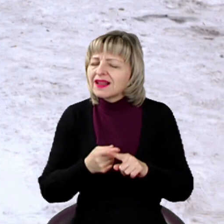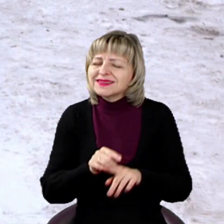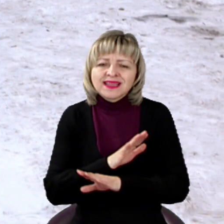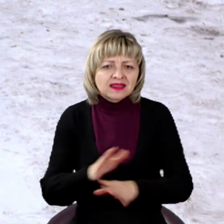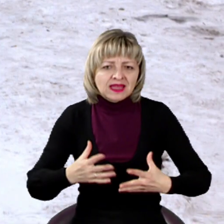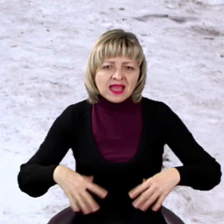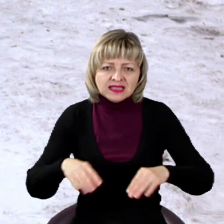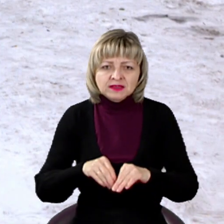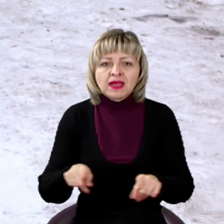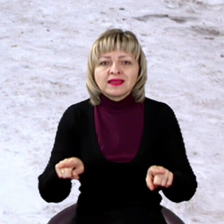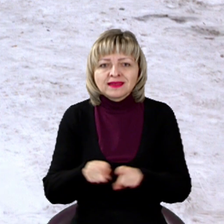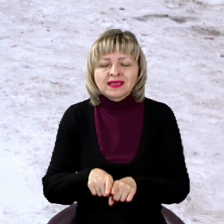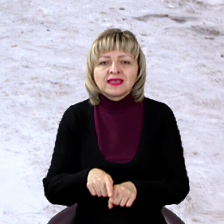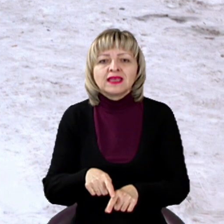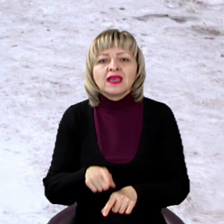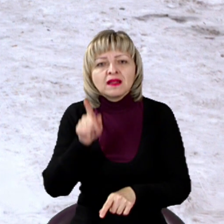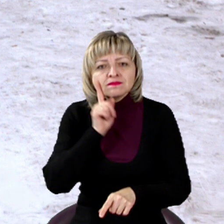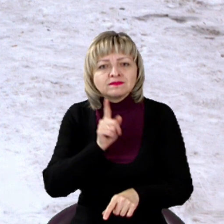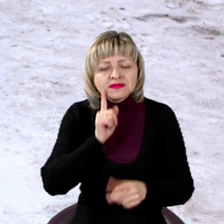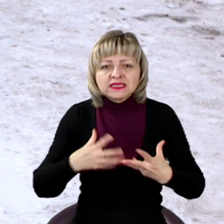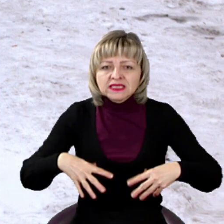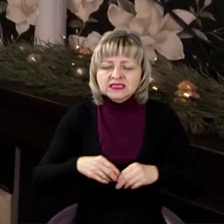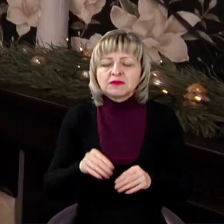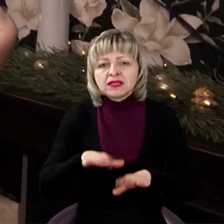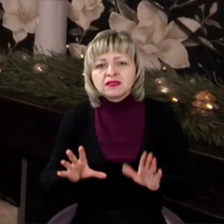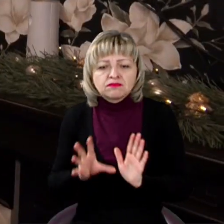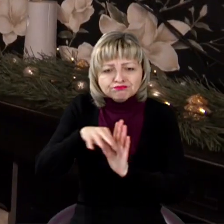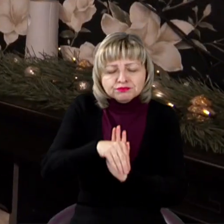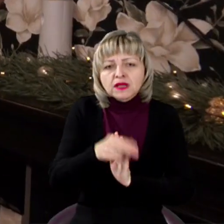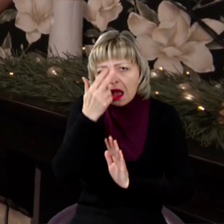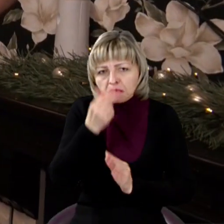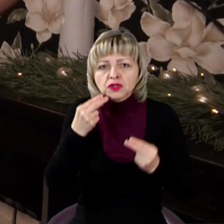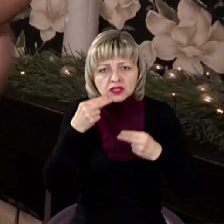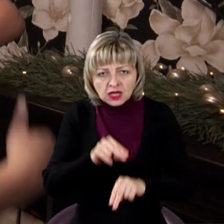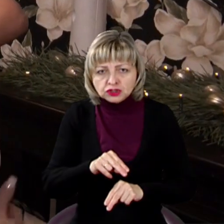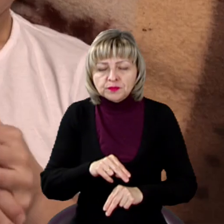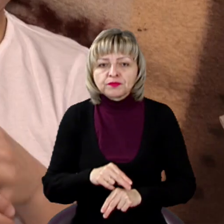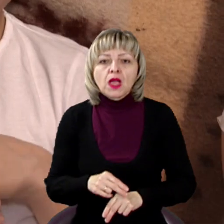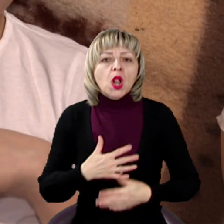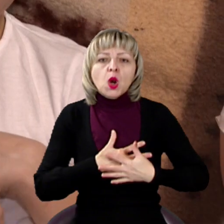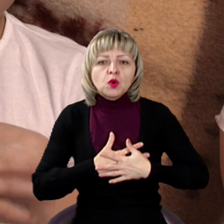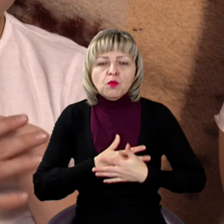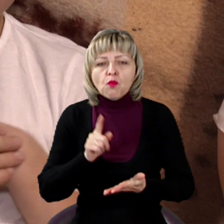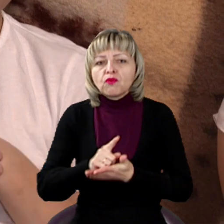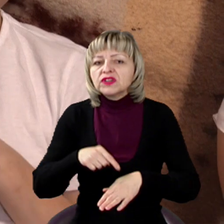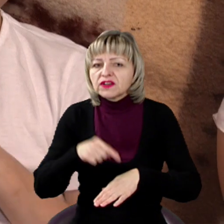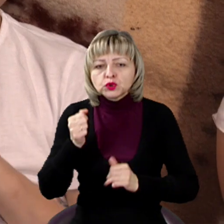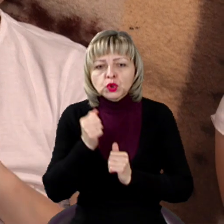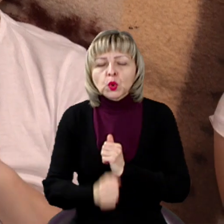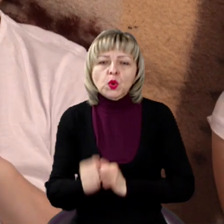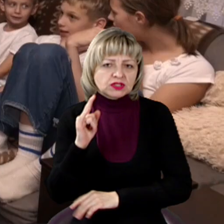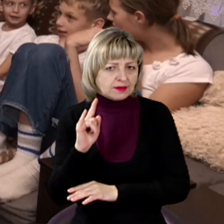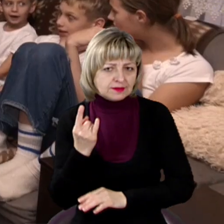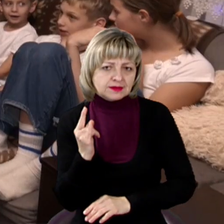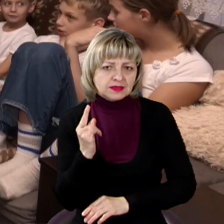В патронатній сім'ї діти набагато краще адаптовуються. Олександр та Надія кажуть, любов має відчути кожна